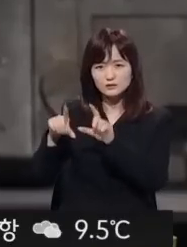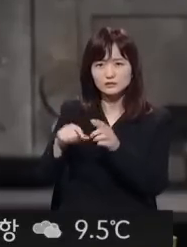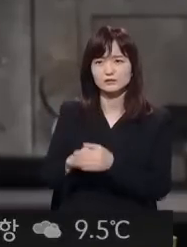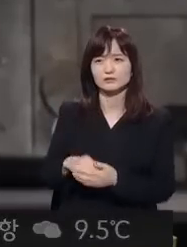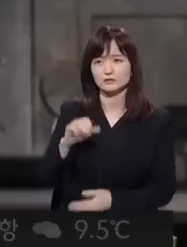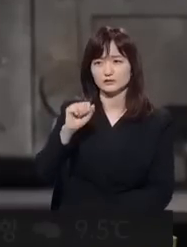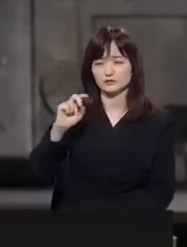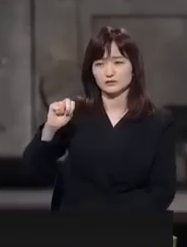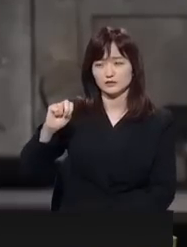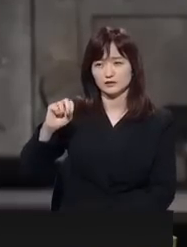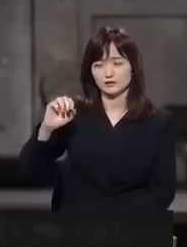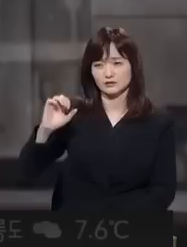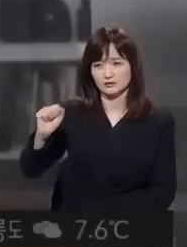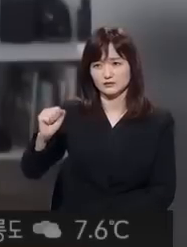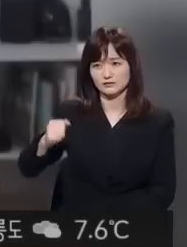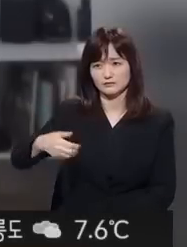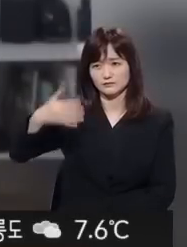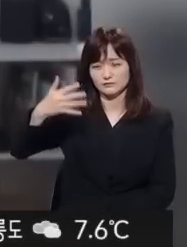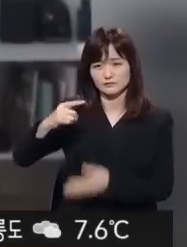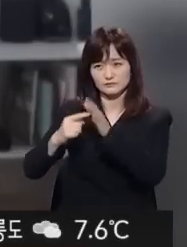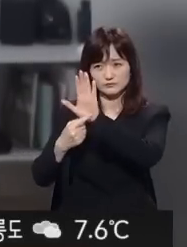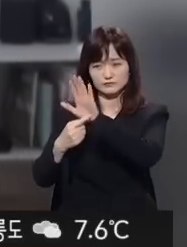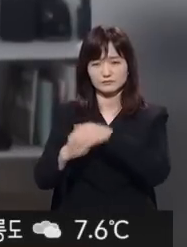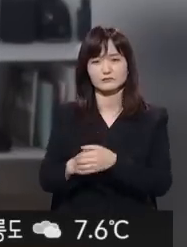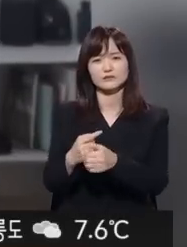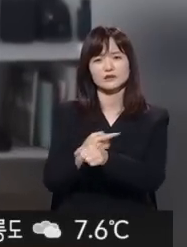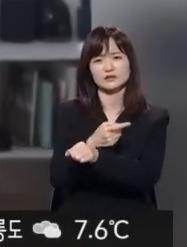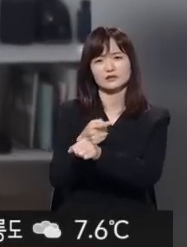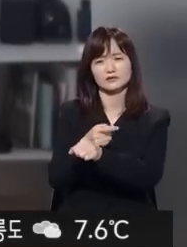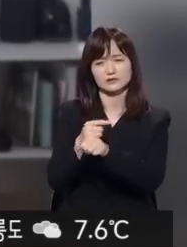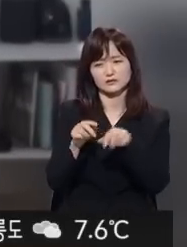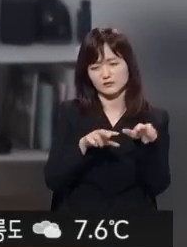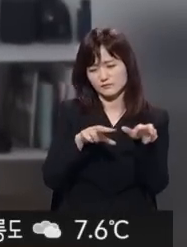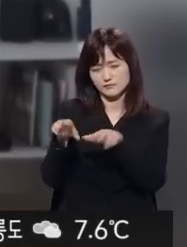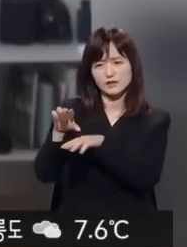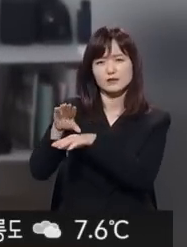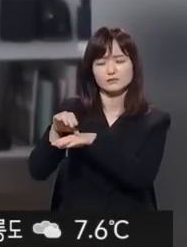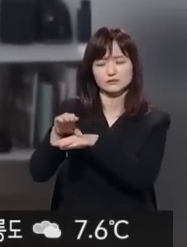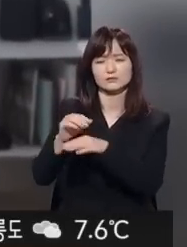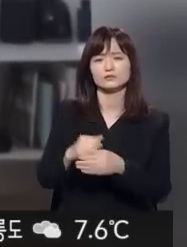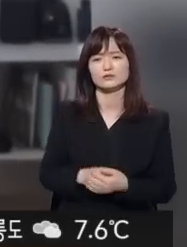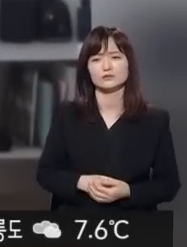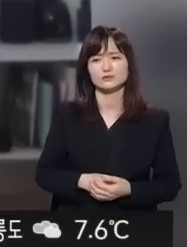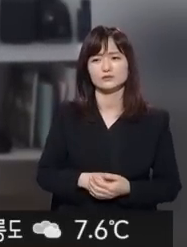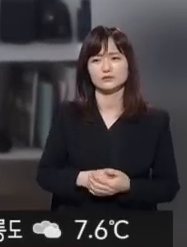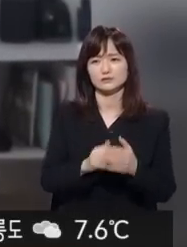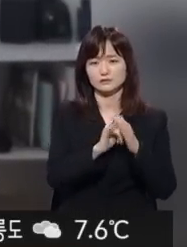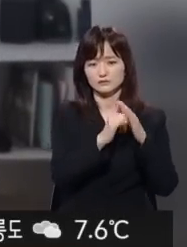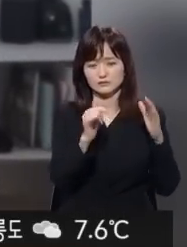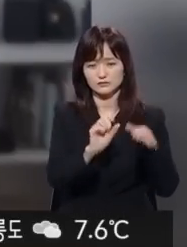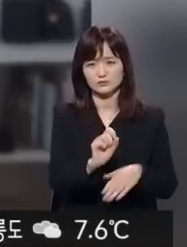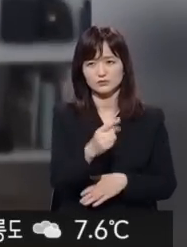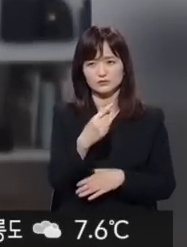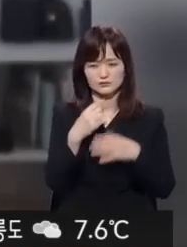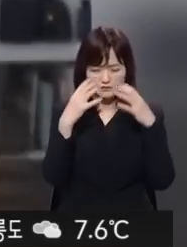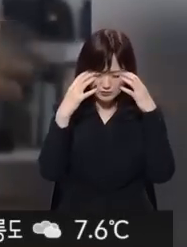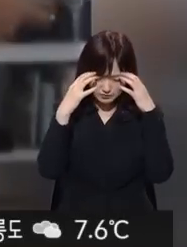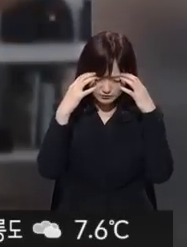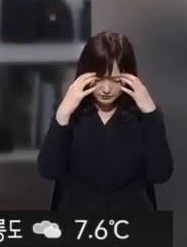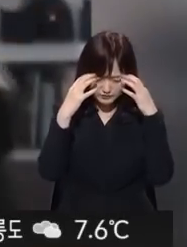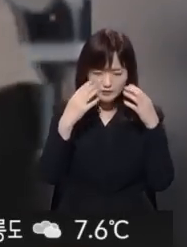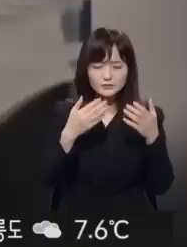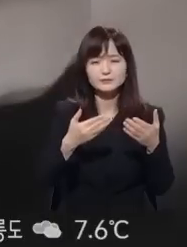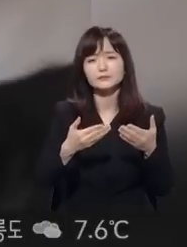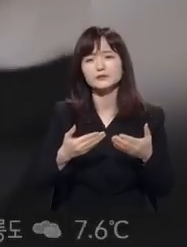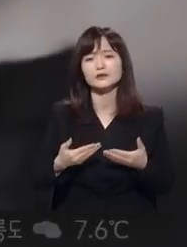한 다음에 1시간 뒤에 생방송 유튜브를 했는데요 그분이 말하고 뭐라 했냐면 가족들로 인해서 고통 받았다